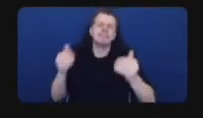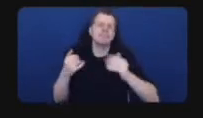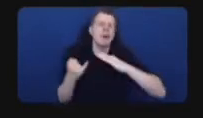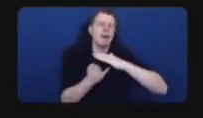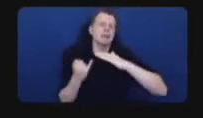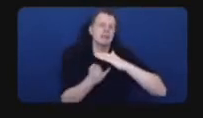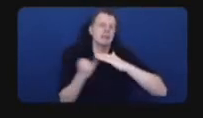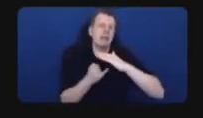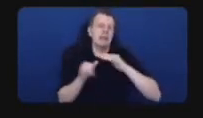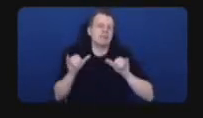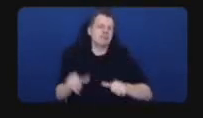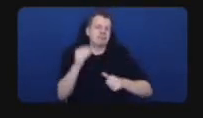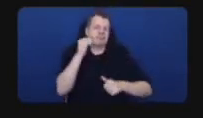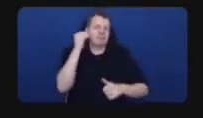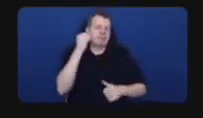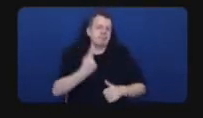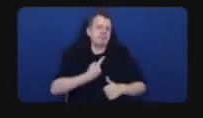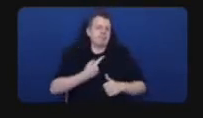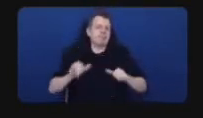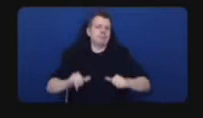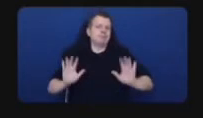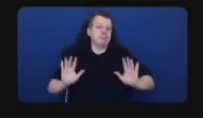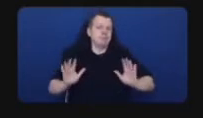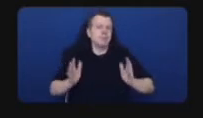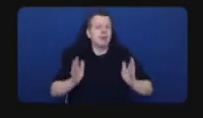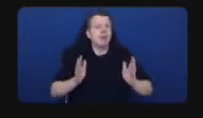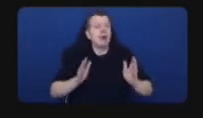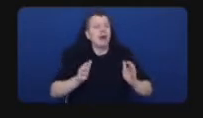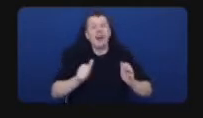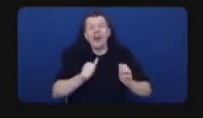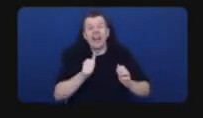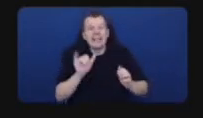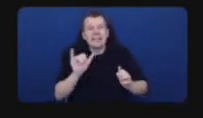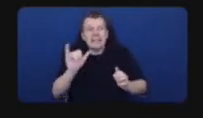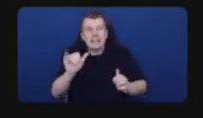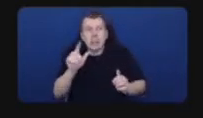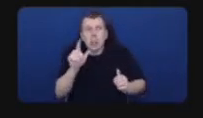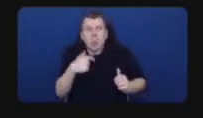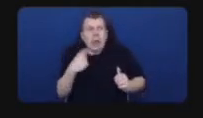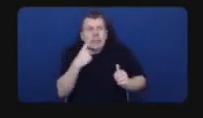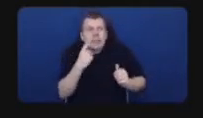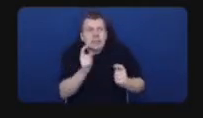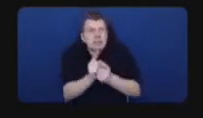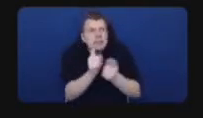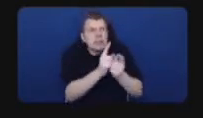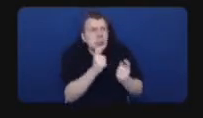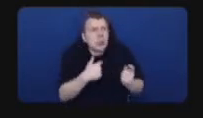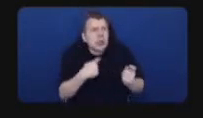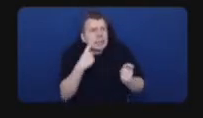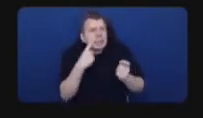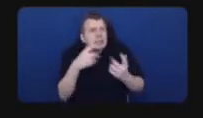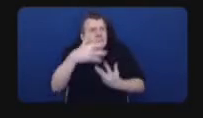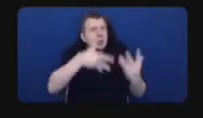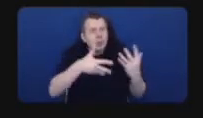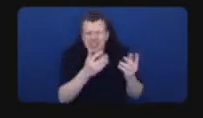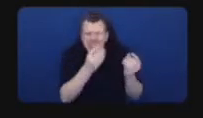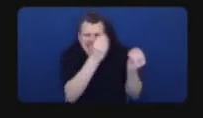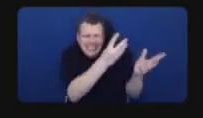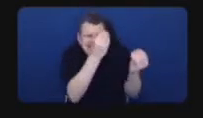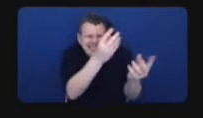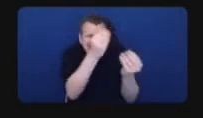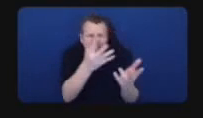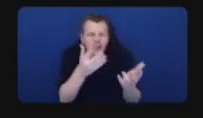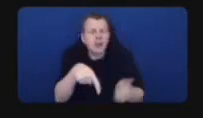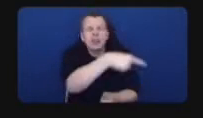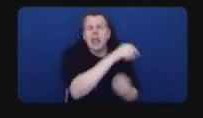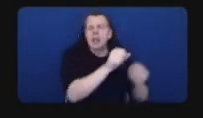跟人家接触，应该去做测试。那跟你接触过的人，他们也应该去做测